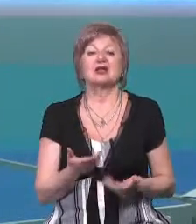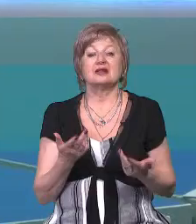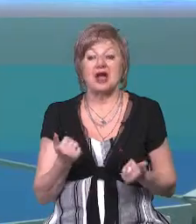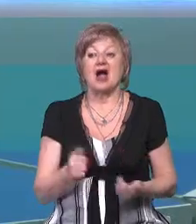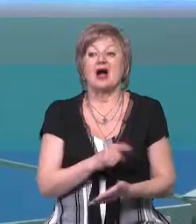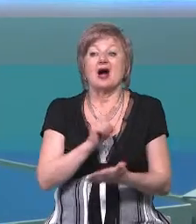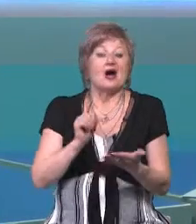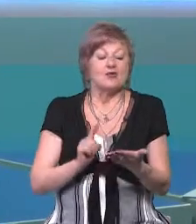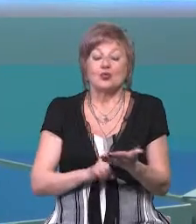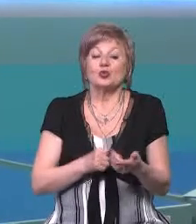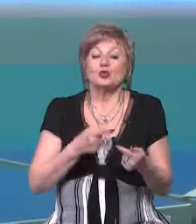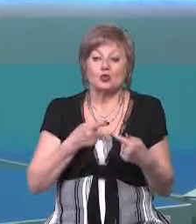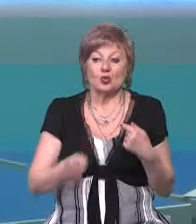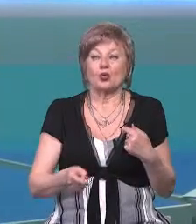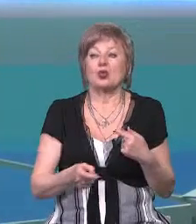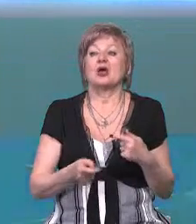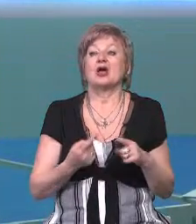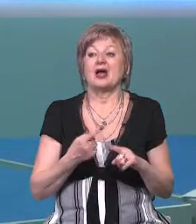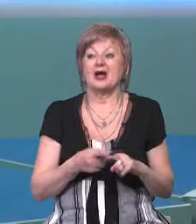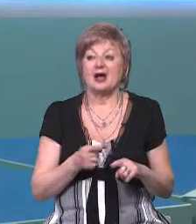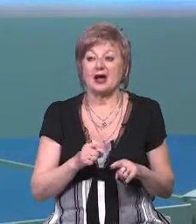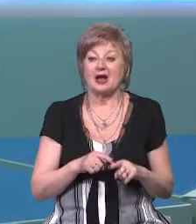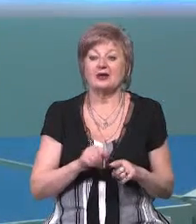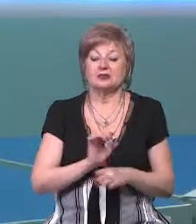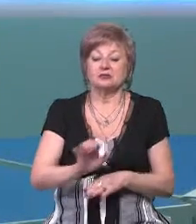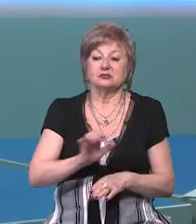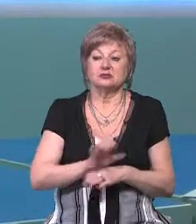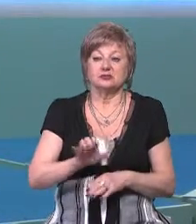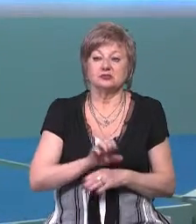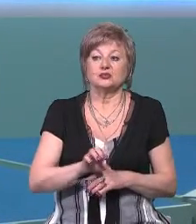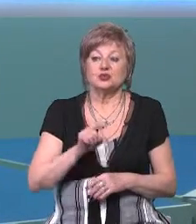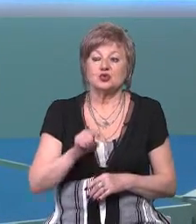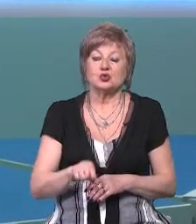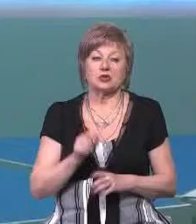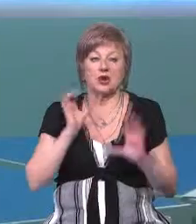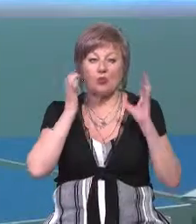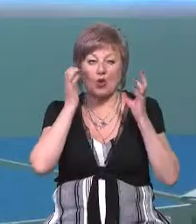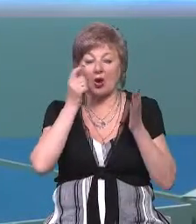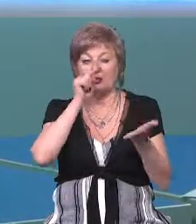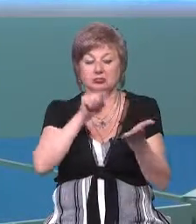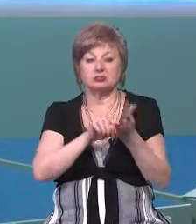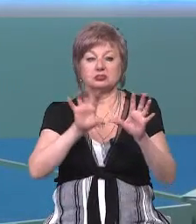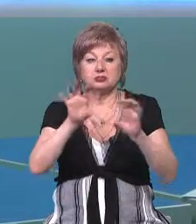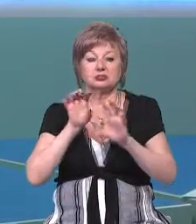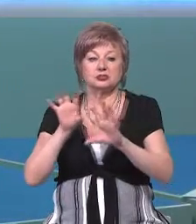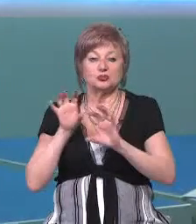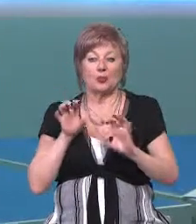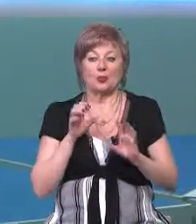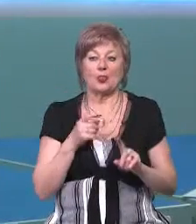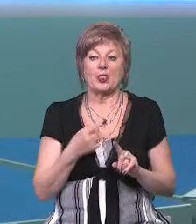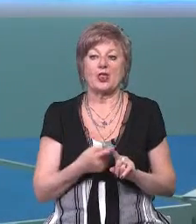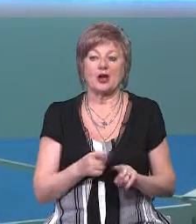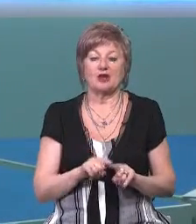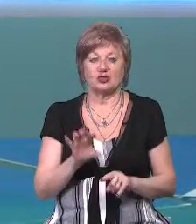і зараз ми узнавали, що дійсно добивають сюди середні хвилі і ловляться ці хвилі, це